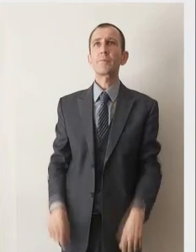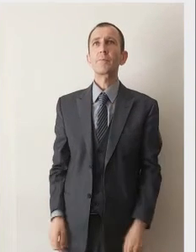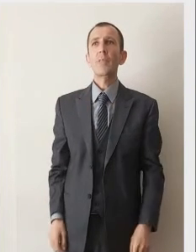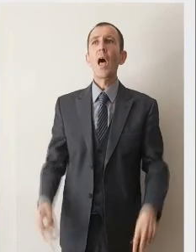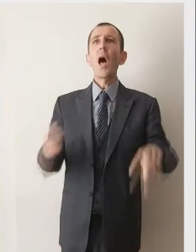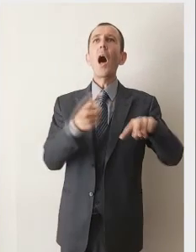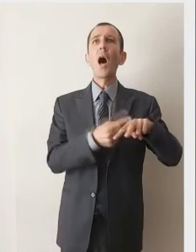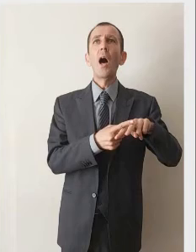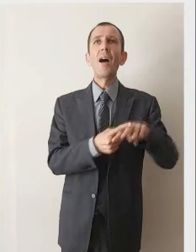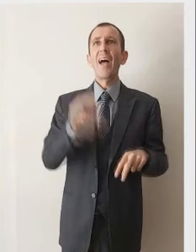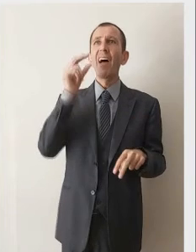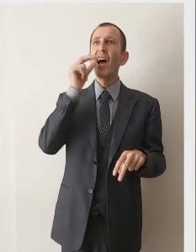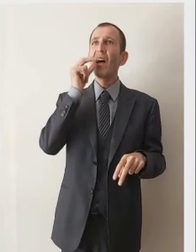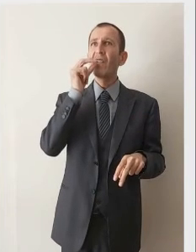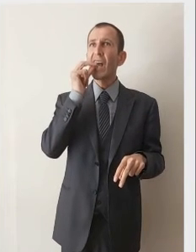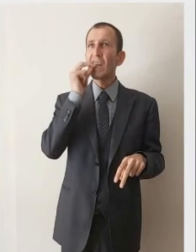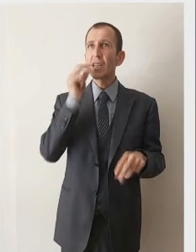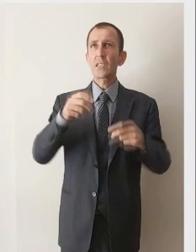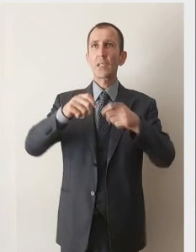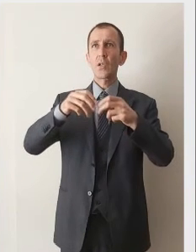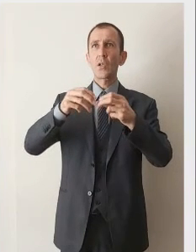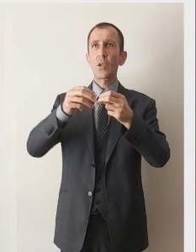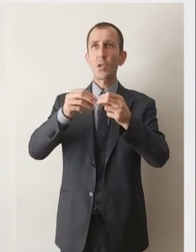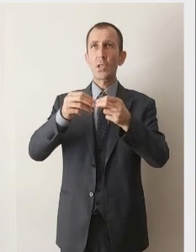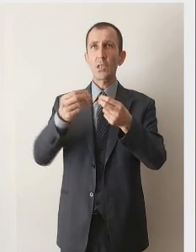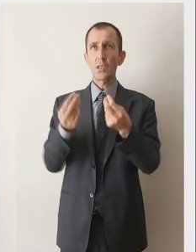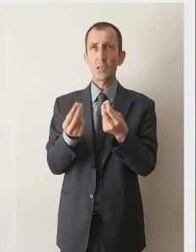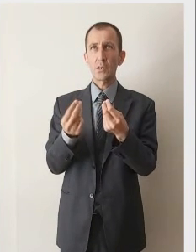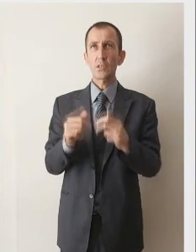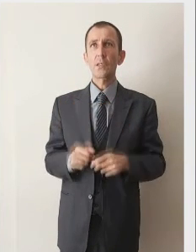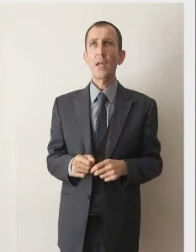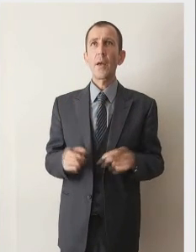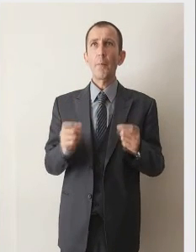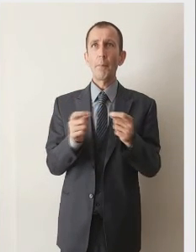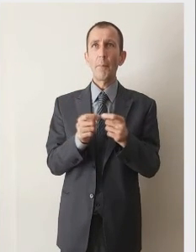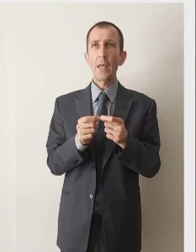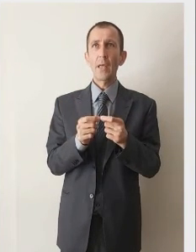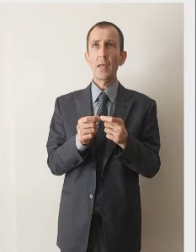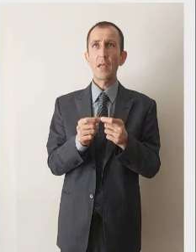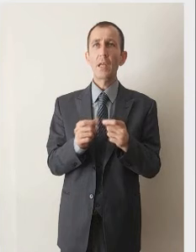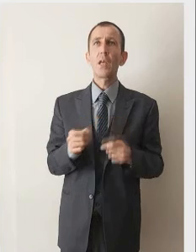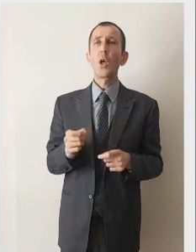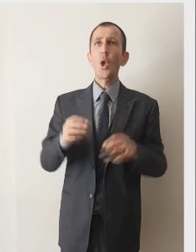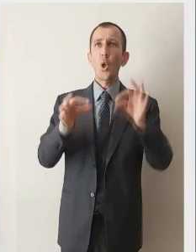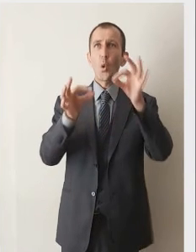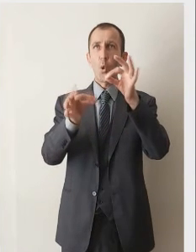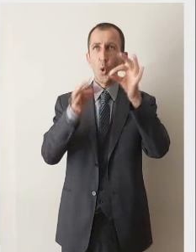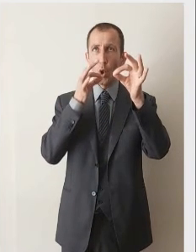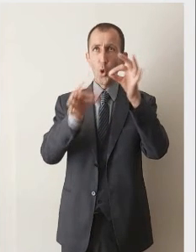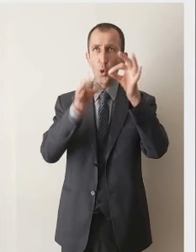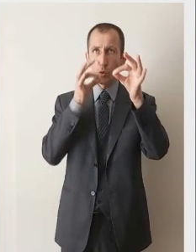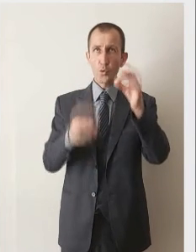dünya tarım üretiminde birinci sırada olduğu ürünler fındık, incir ve kuru üzümdür. Bu yüzden verilen